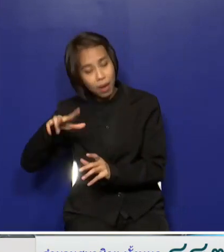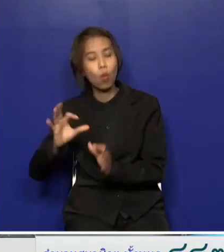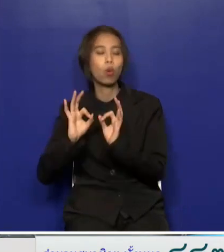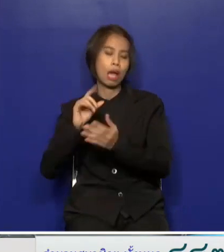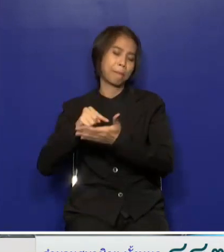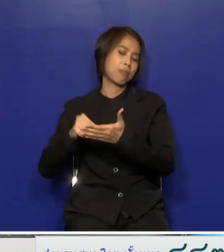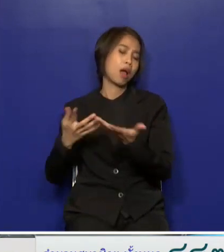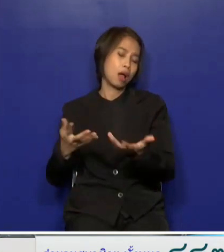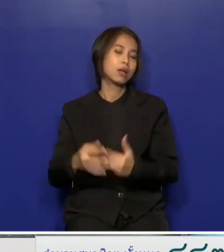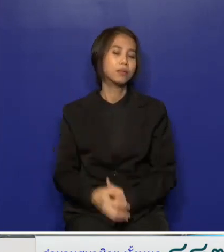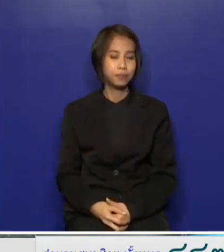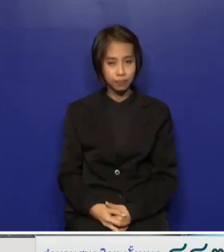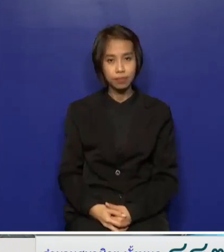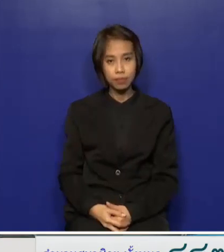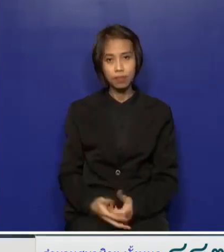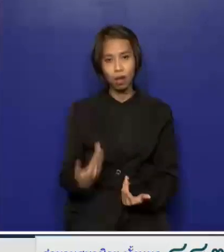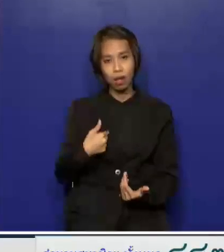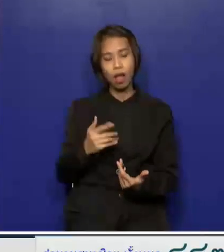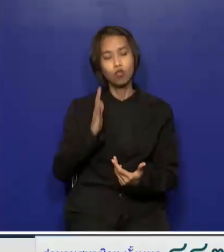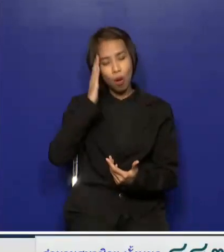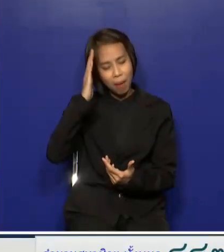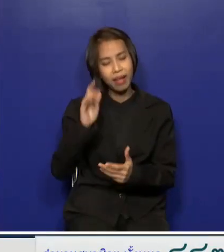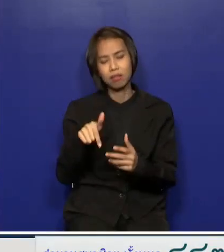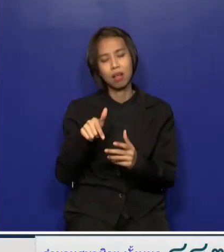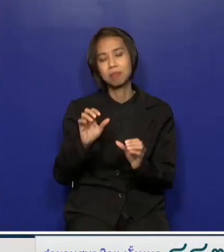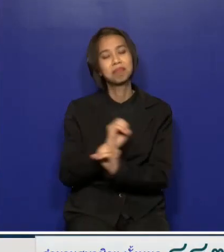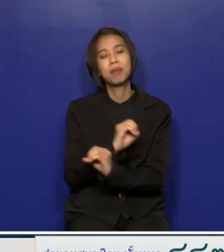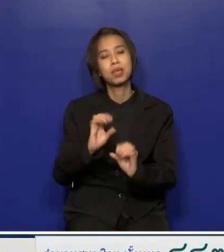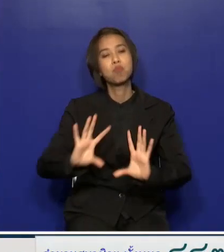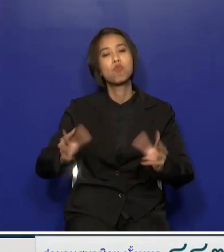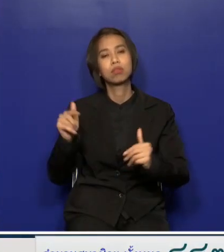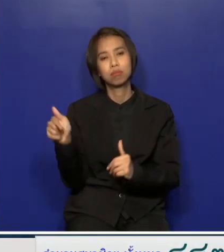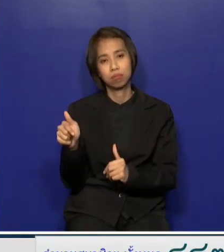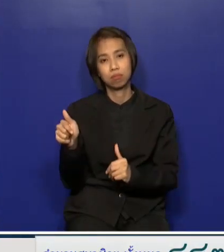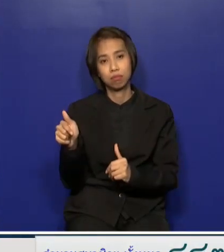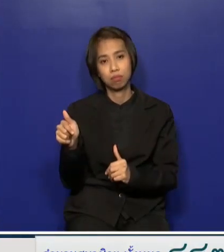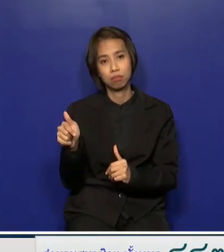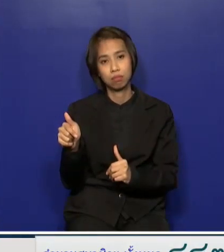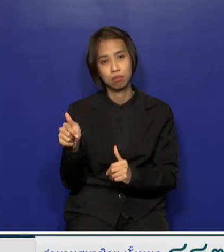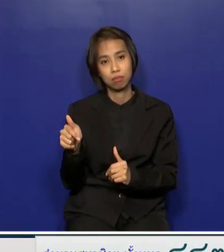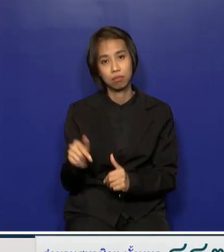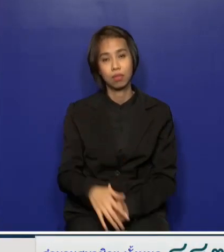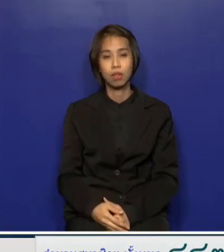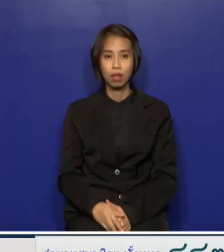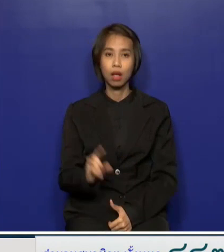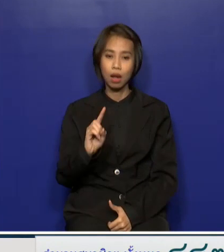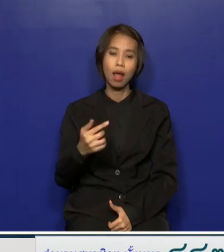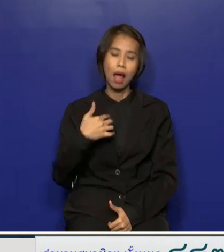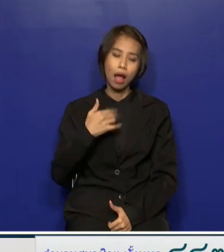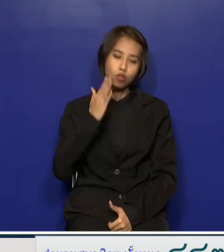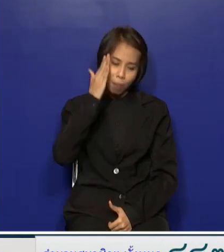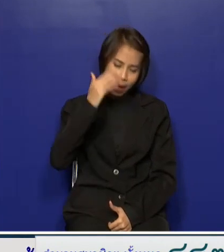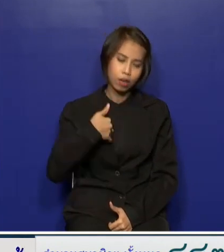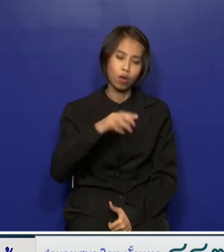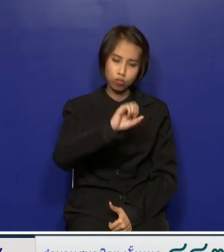เมอนั้นเราจะได้สอสอนกกเมืองทุกภาคส่นเป็